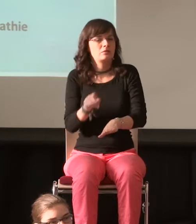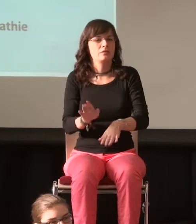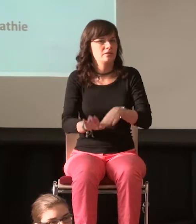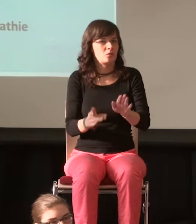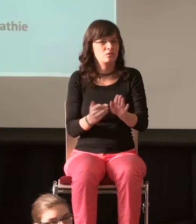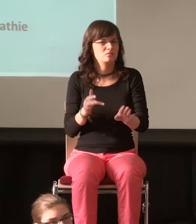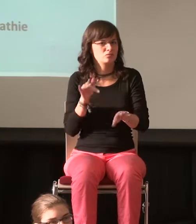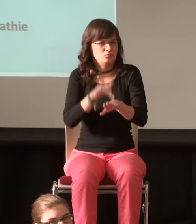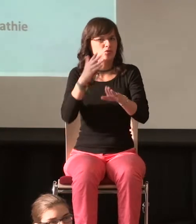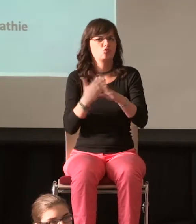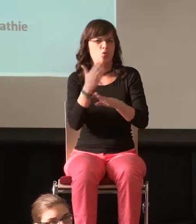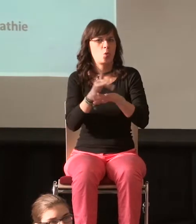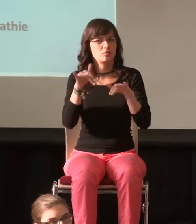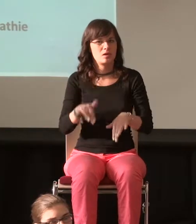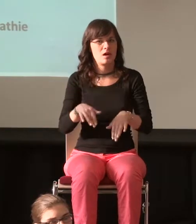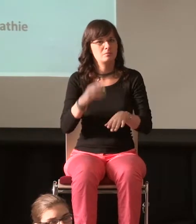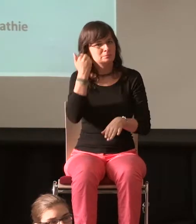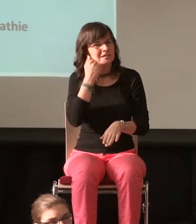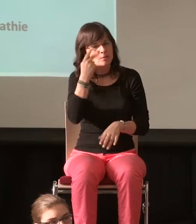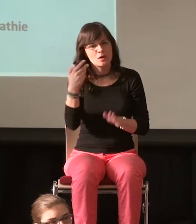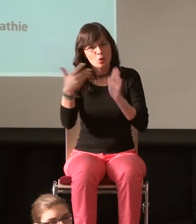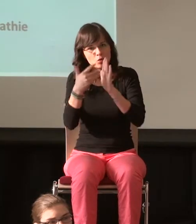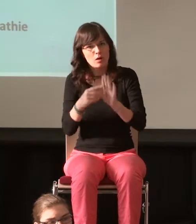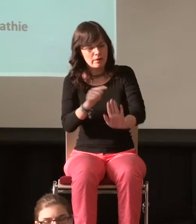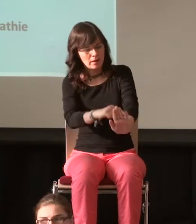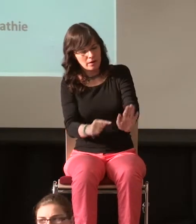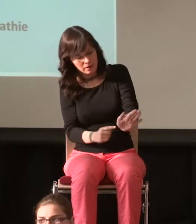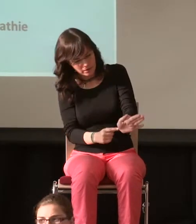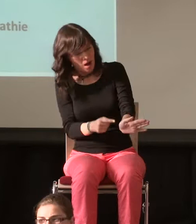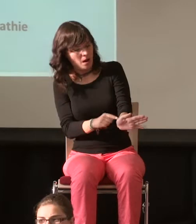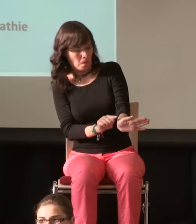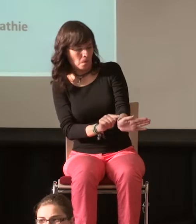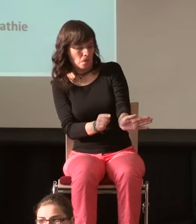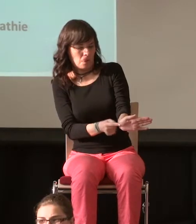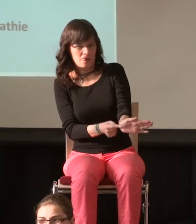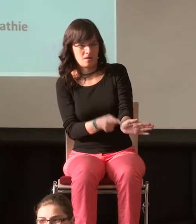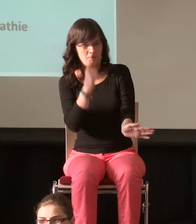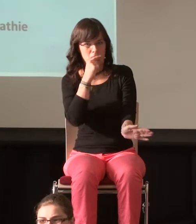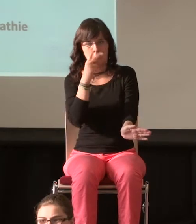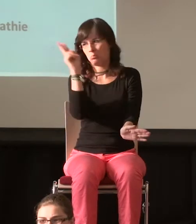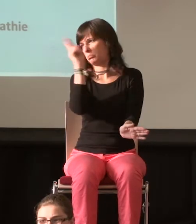Sie gucken nach, ob da irgendwas ist, denn wenn Sie das nicht bemerken, ist das ein Infektionsherd.